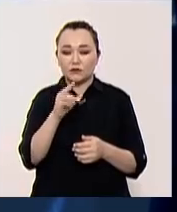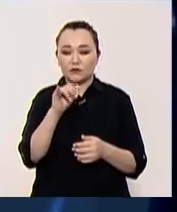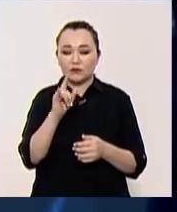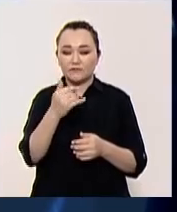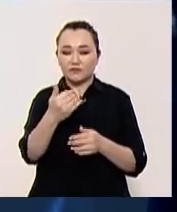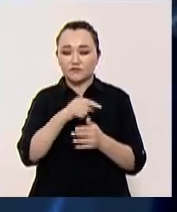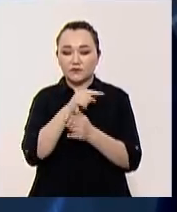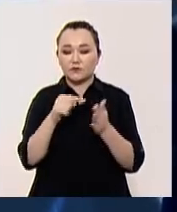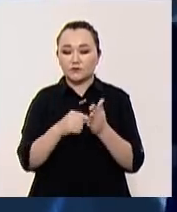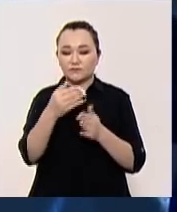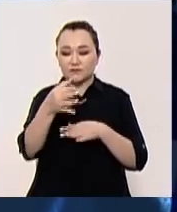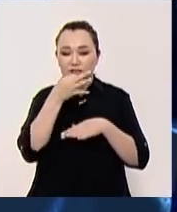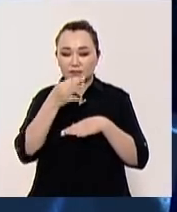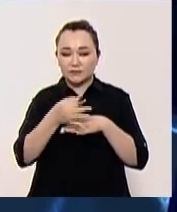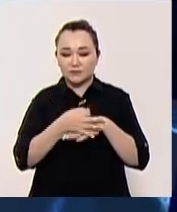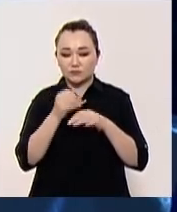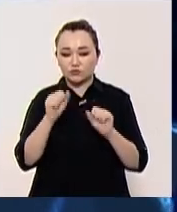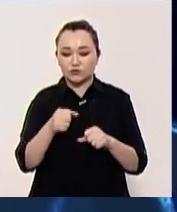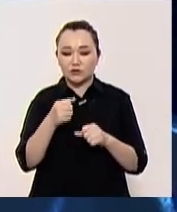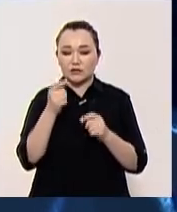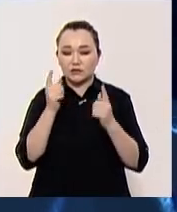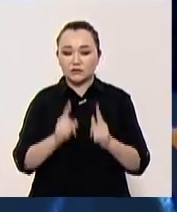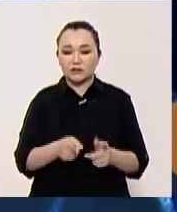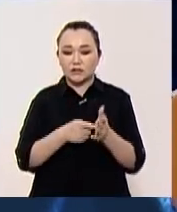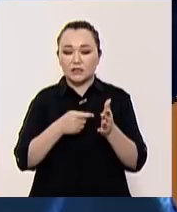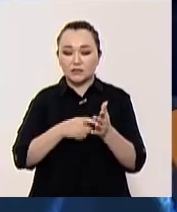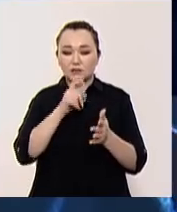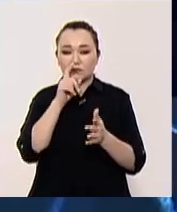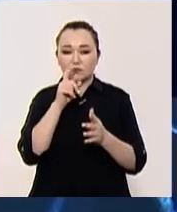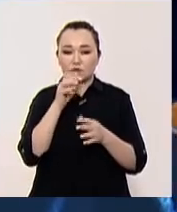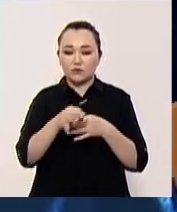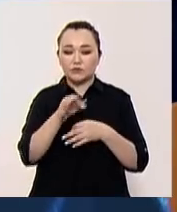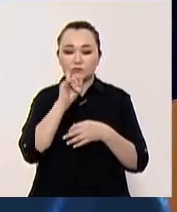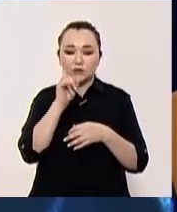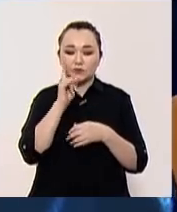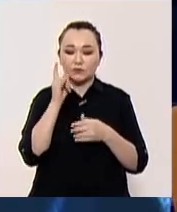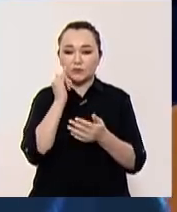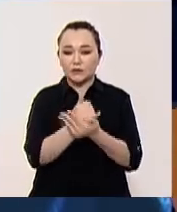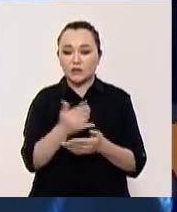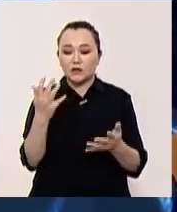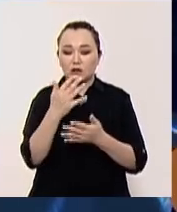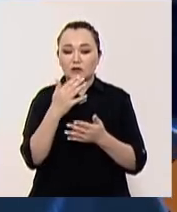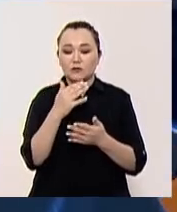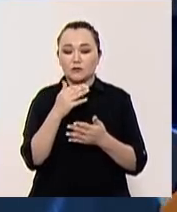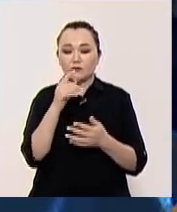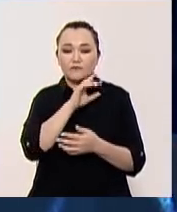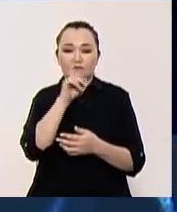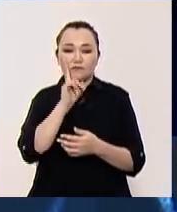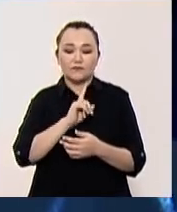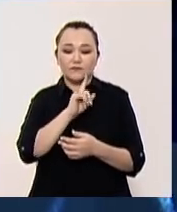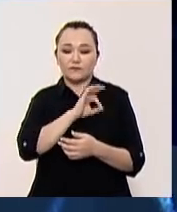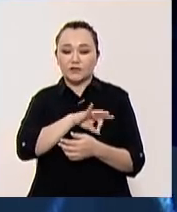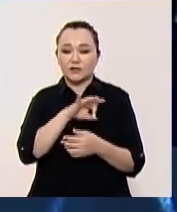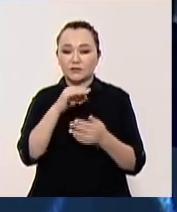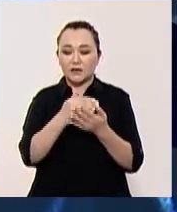қатысты сұрақ екен. Өзіңіз жауап берсеңіз. Расымен Қарағанды облысының жастарын тұрғын үймен қамтуға бағытталған қандай тиімді бағдарламалар бар?